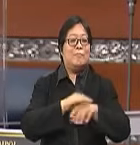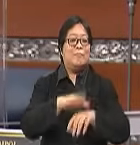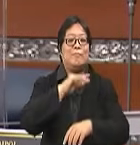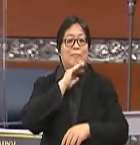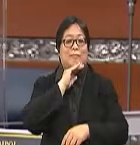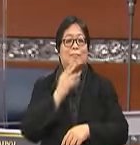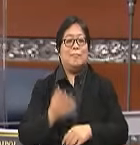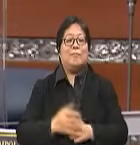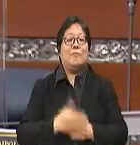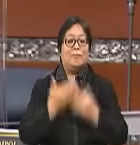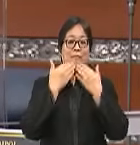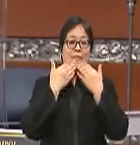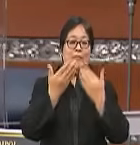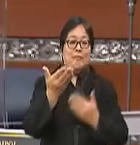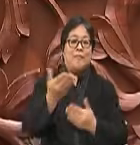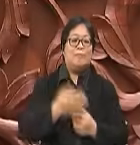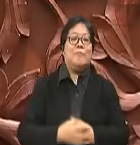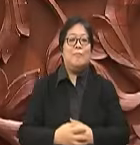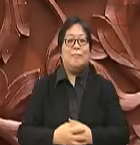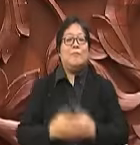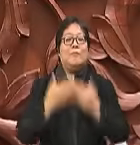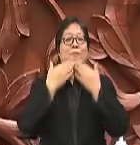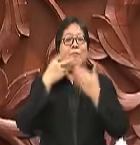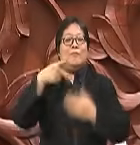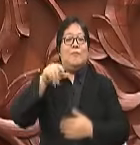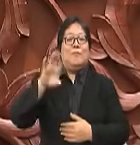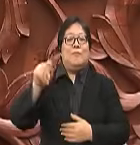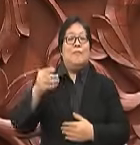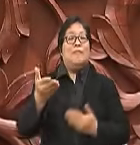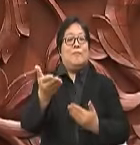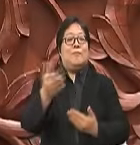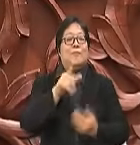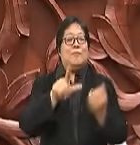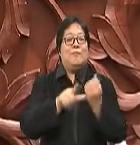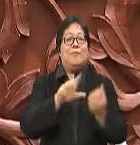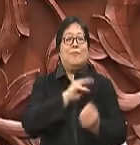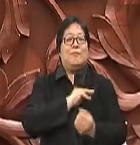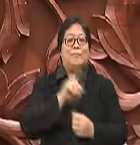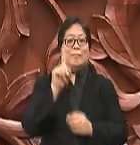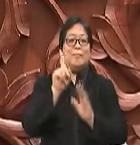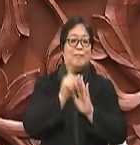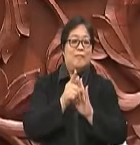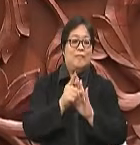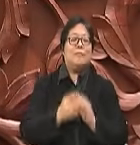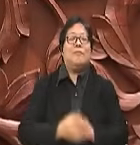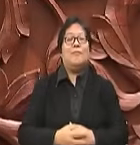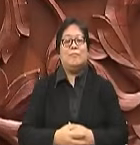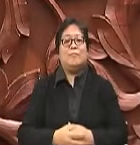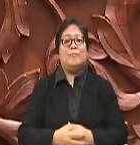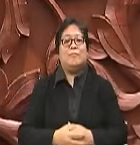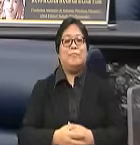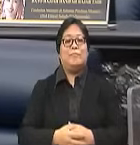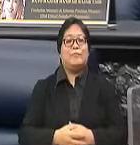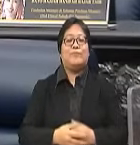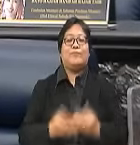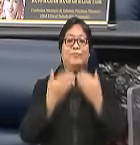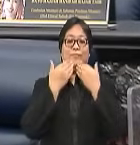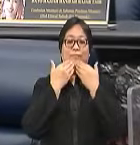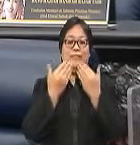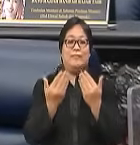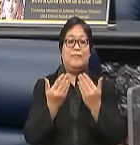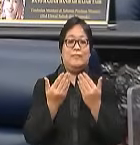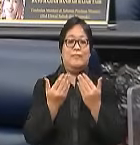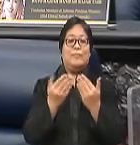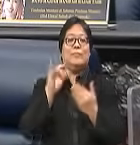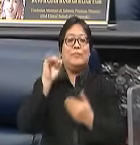masalah ini masih kekasih pakai pilih timbalan menteri satu menit kekasih